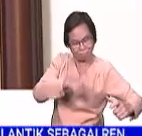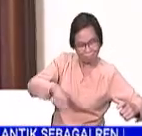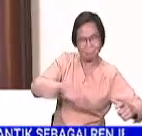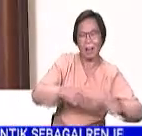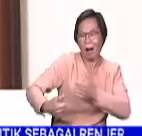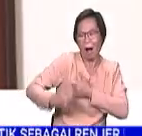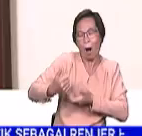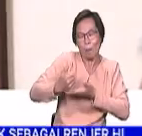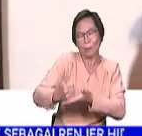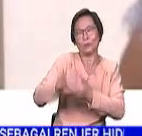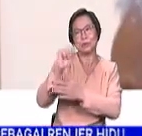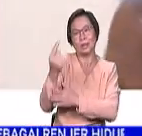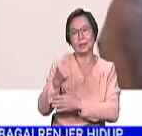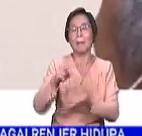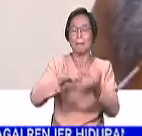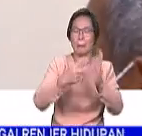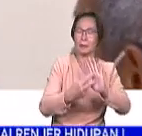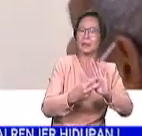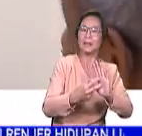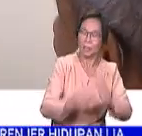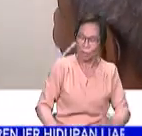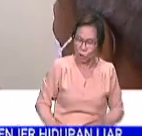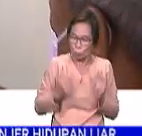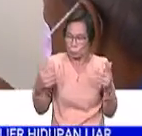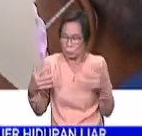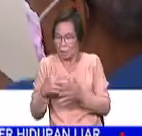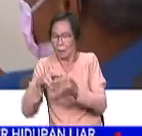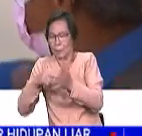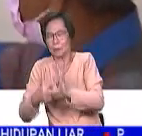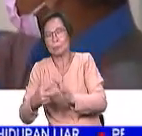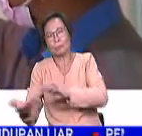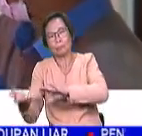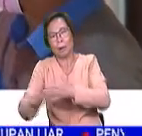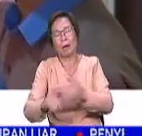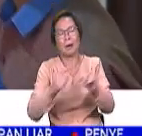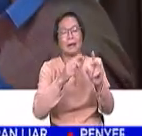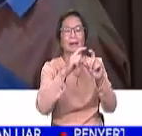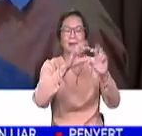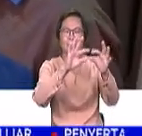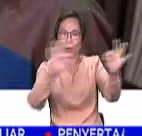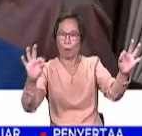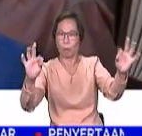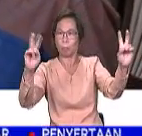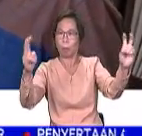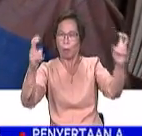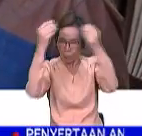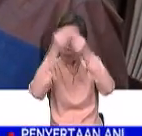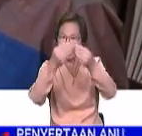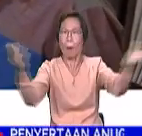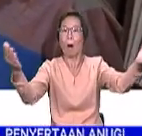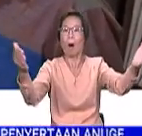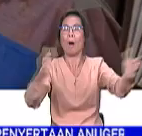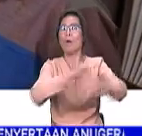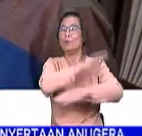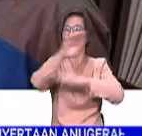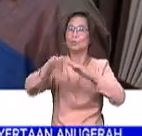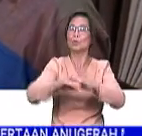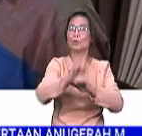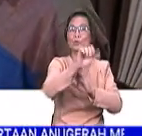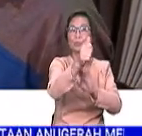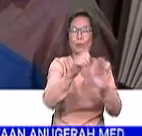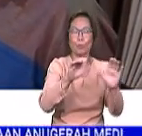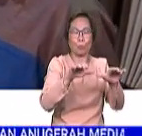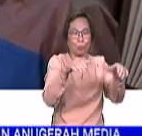berani hidup takut mati mati kata-kata hikmah ini sering dilakukan beliau kepada anggota